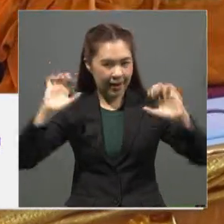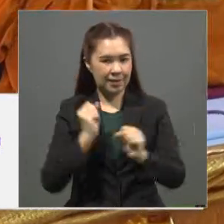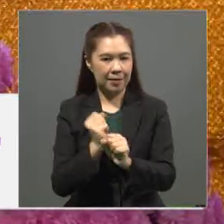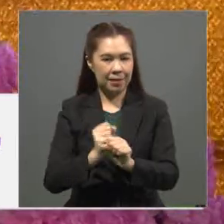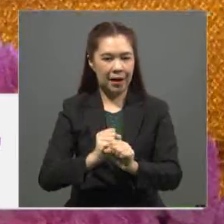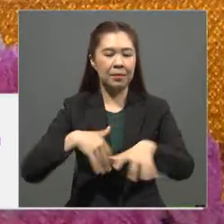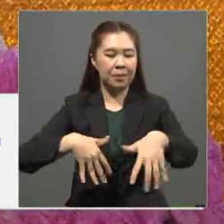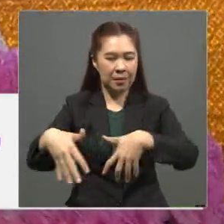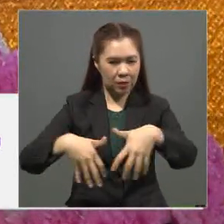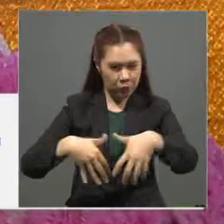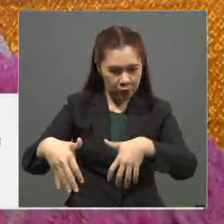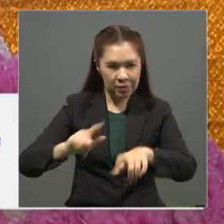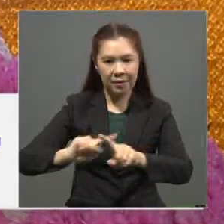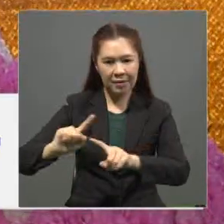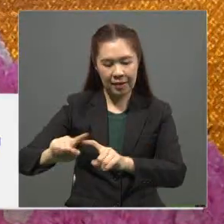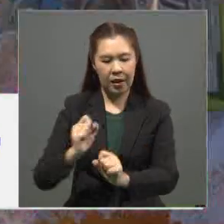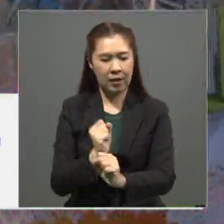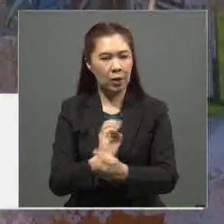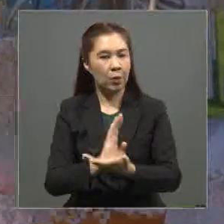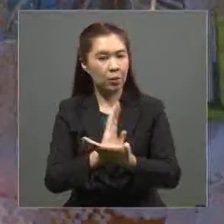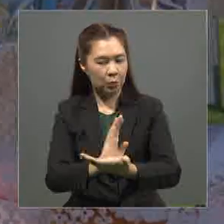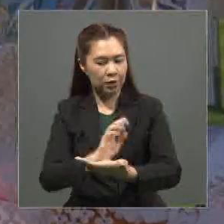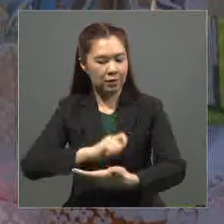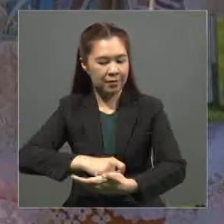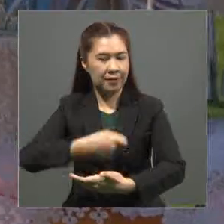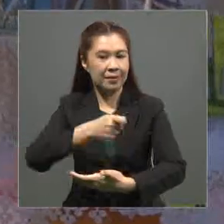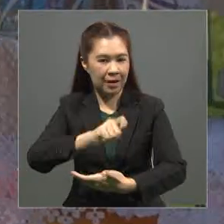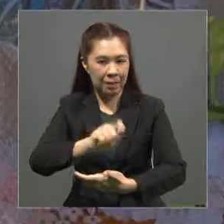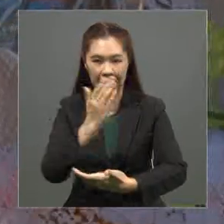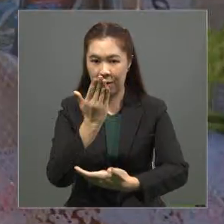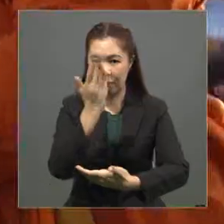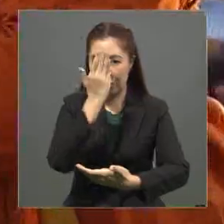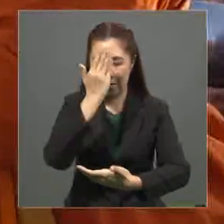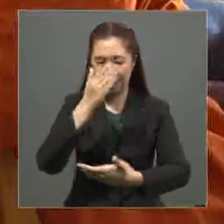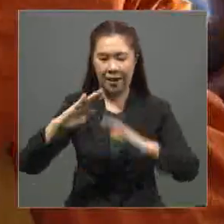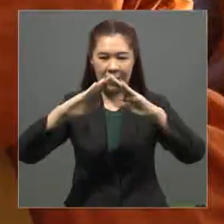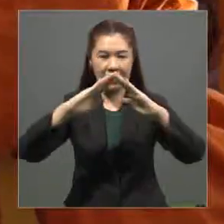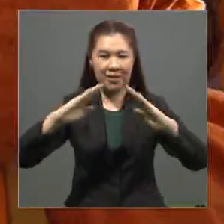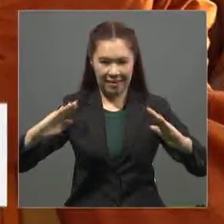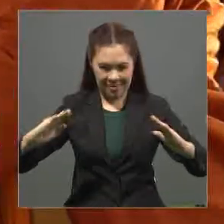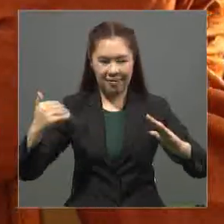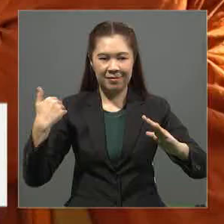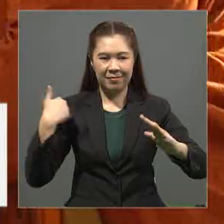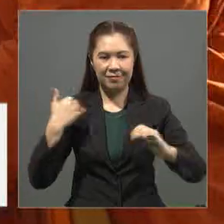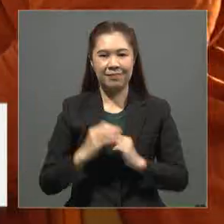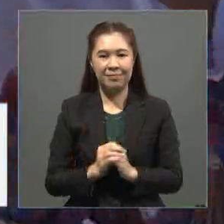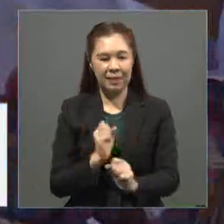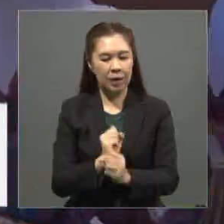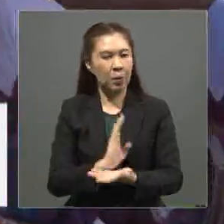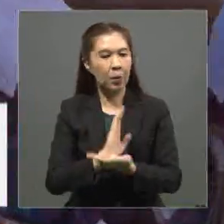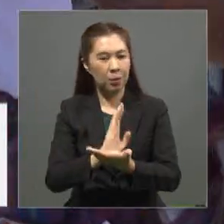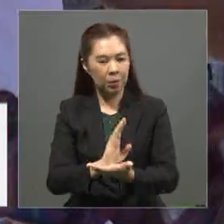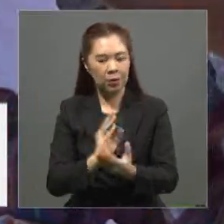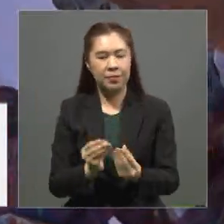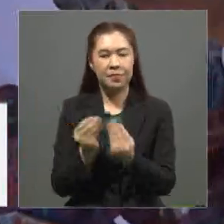ประชาชนทุกหมู่เหล่าทำบุญตักบาตรข้าวสารอาหารแห้งบริเวณหน้าศาลากลางจังหวัดศรีสะเกษเพื่อถวายเป็นพระราชกุศลแดพระ